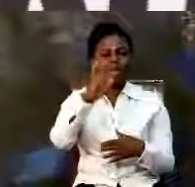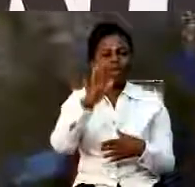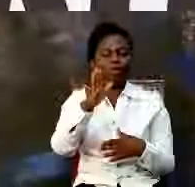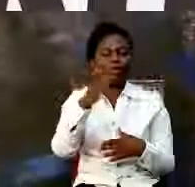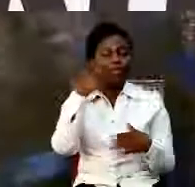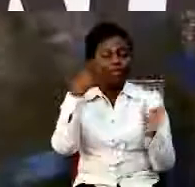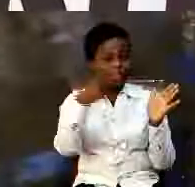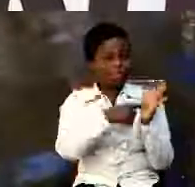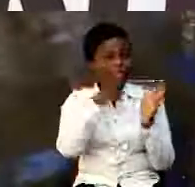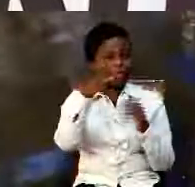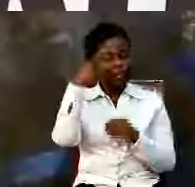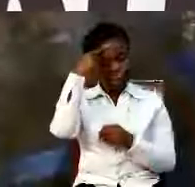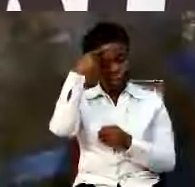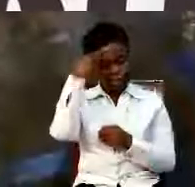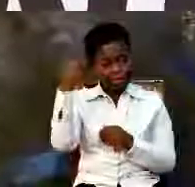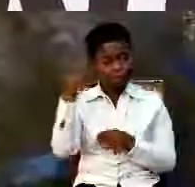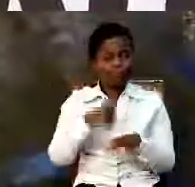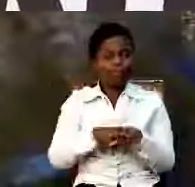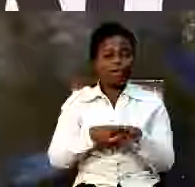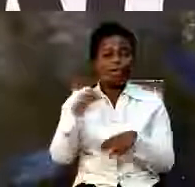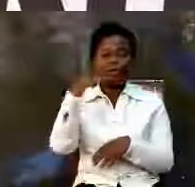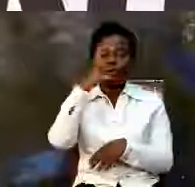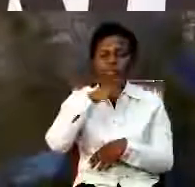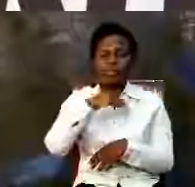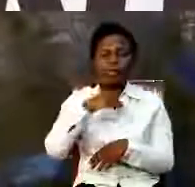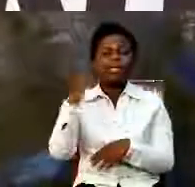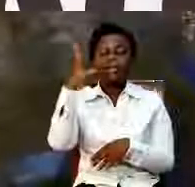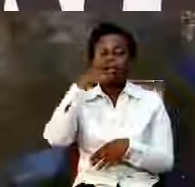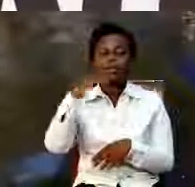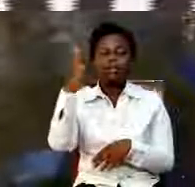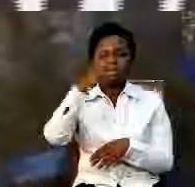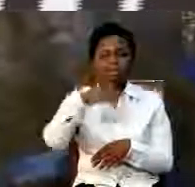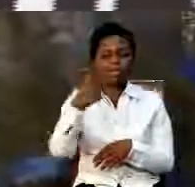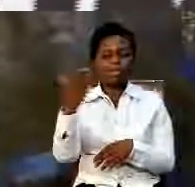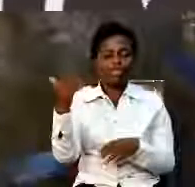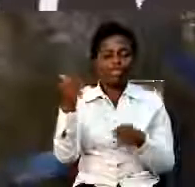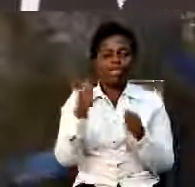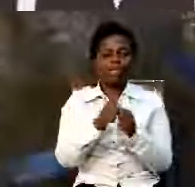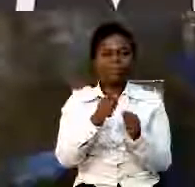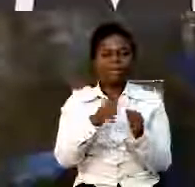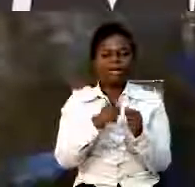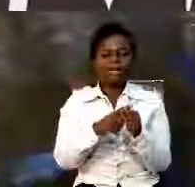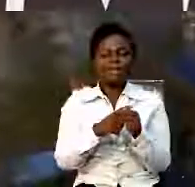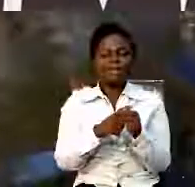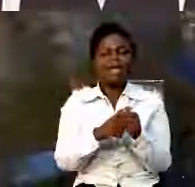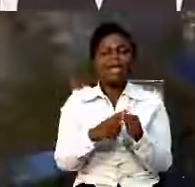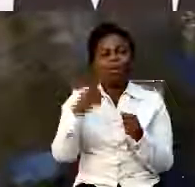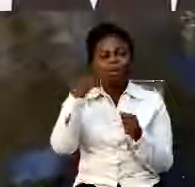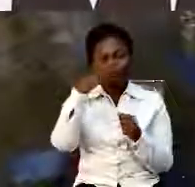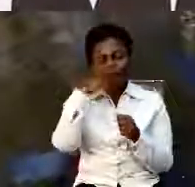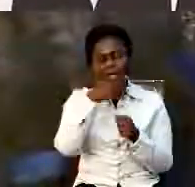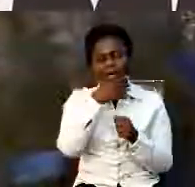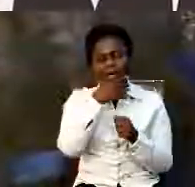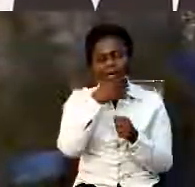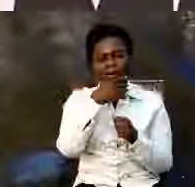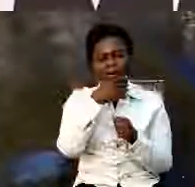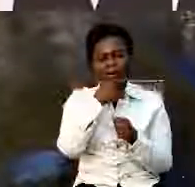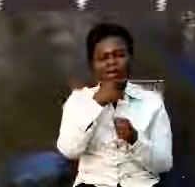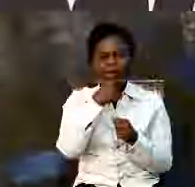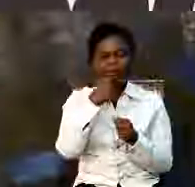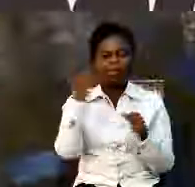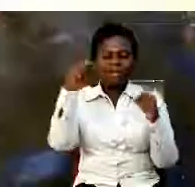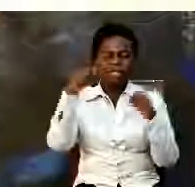kwamba ni mwaminifu. Muda wangu umeniishia, nitamalizia siku nyingine. Jambo la nne, mwanaume lazima hakikisha kwamba